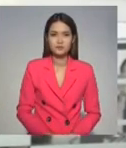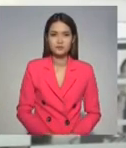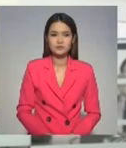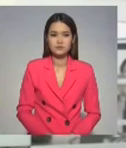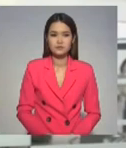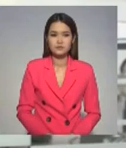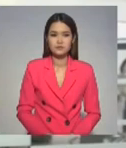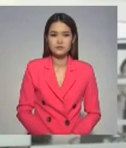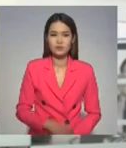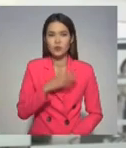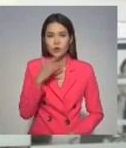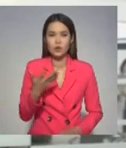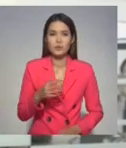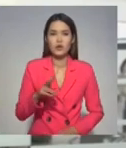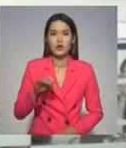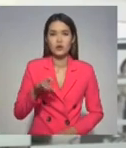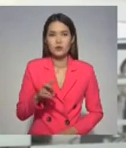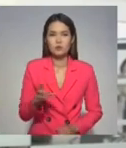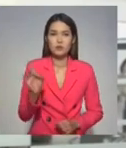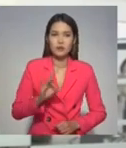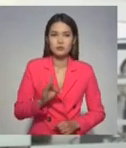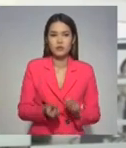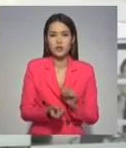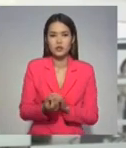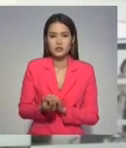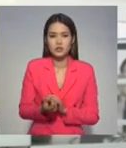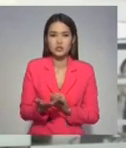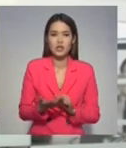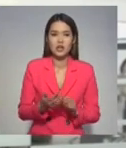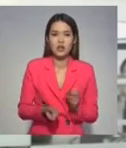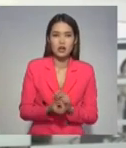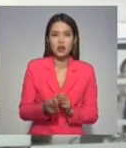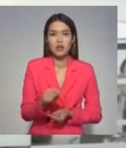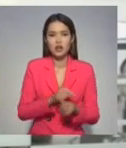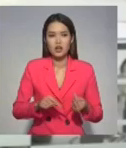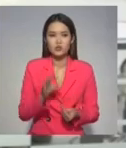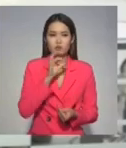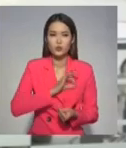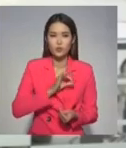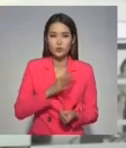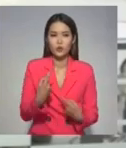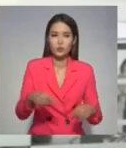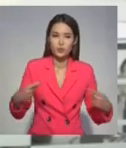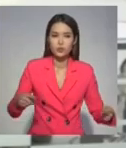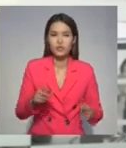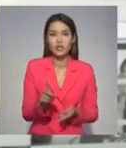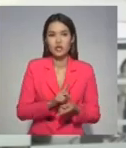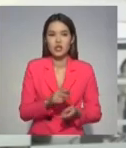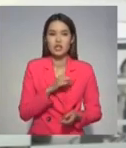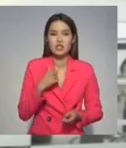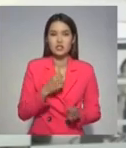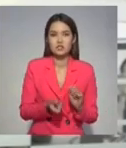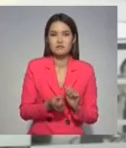закон о образовании юридических лиц фирмаларын ашу заңнамасында неге өзгерістер 10 жылдың ішінде